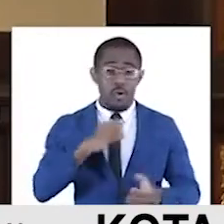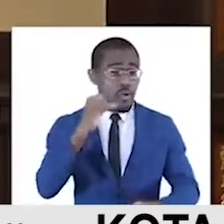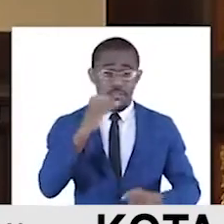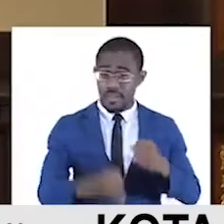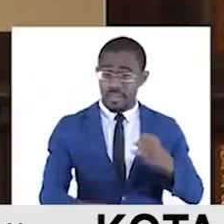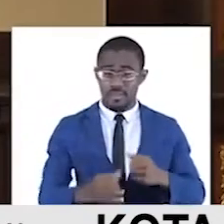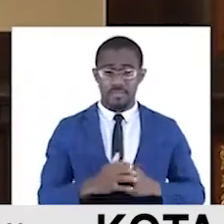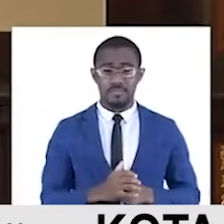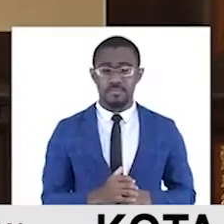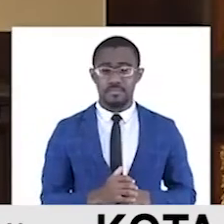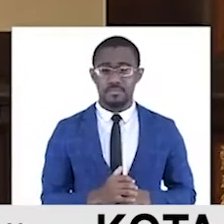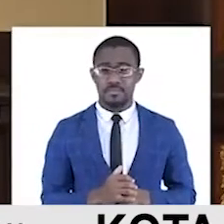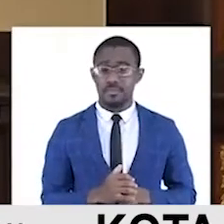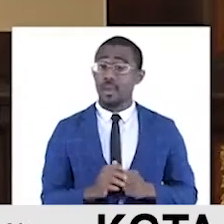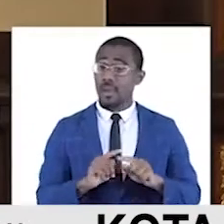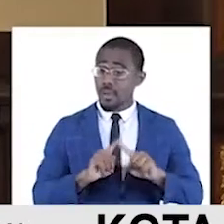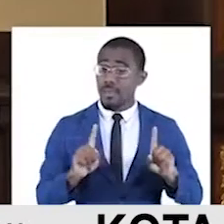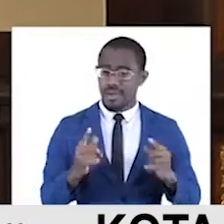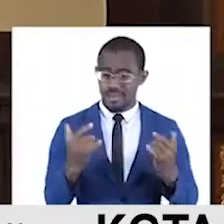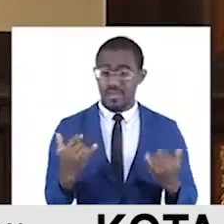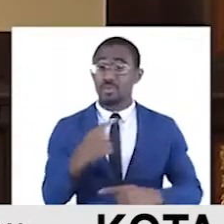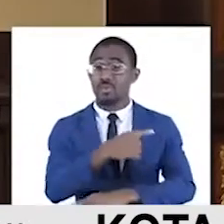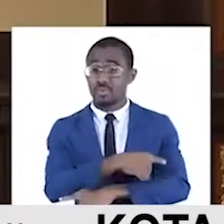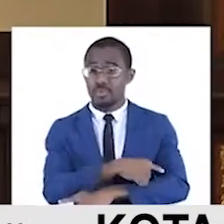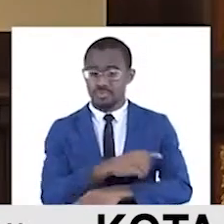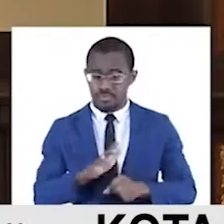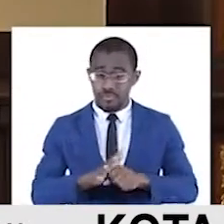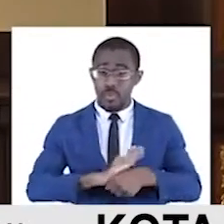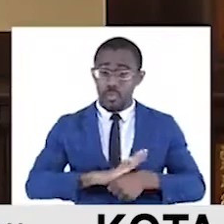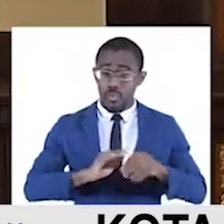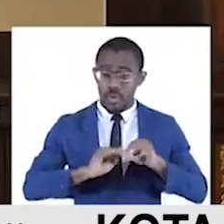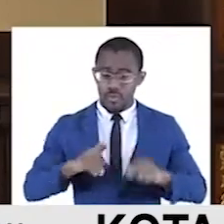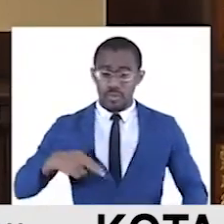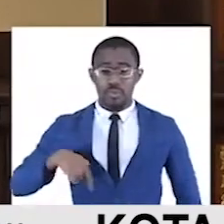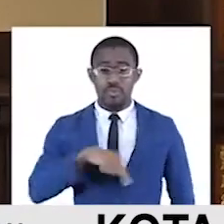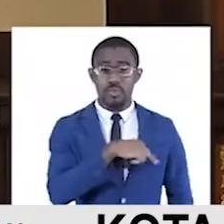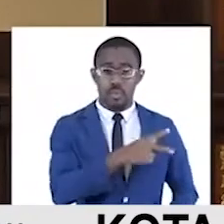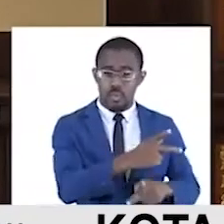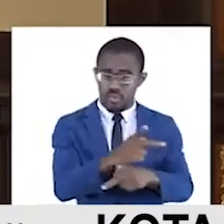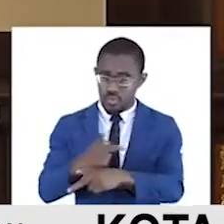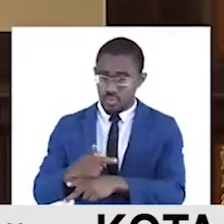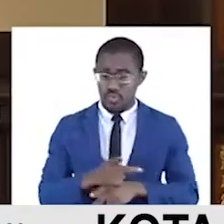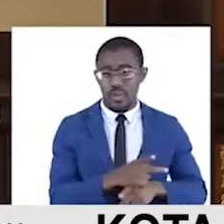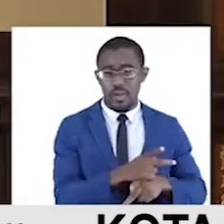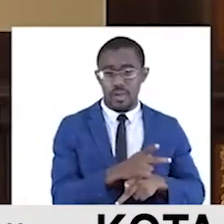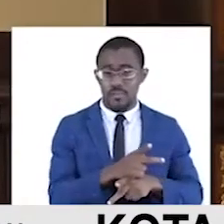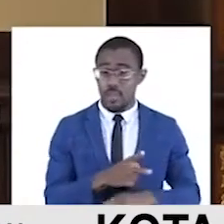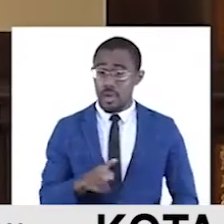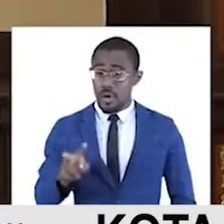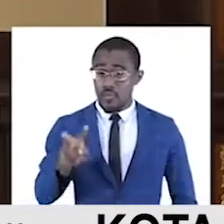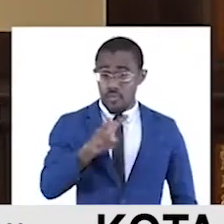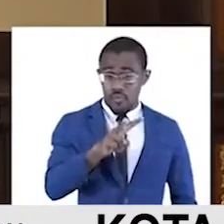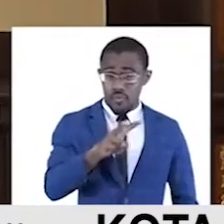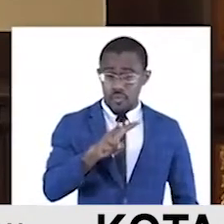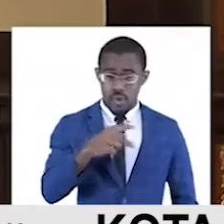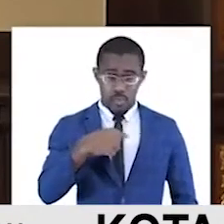mene, amosona te ebekaka na bembabuche omwa mbabanga na falate le finance public. Na busina bwa